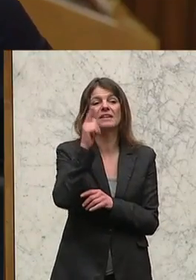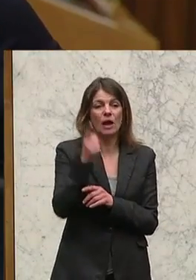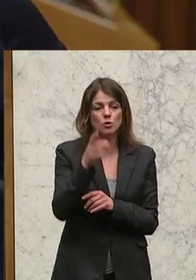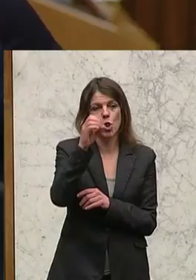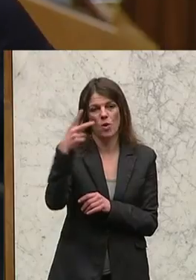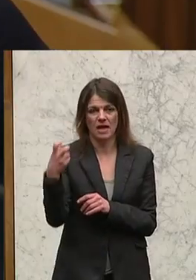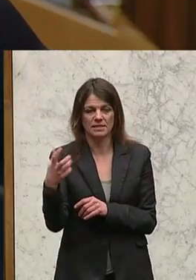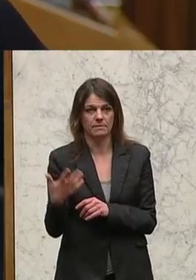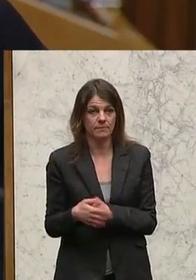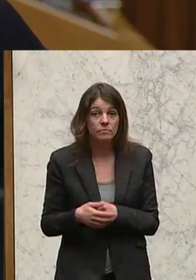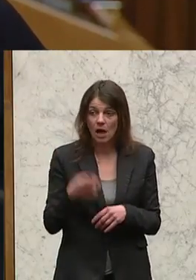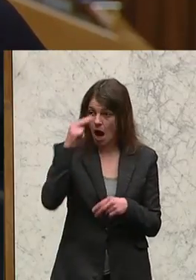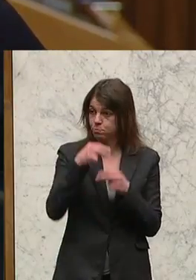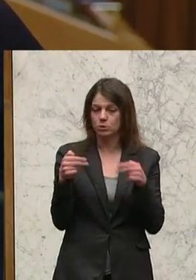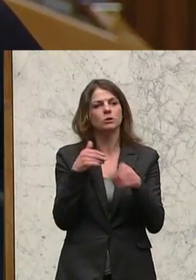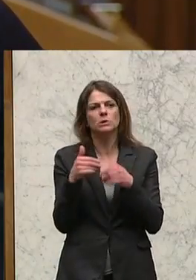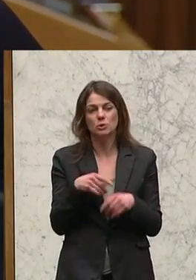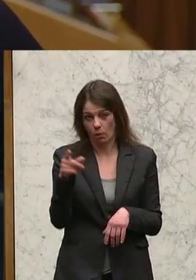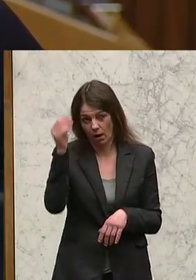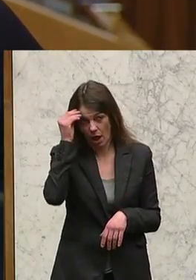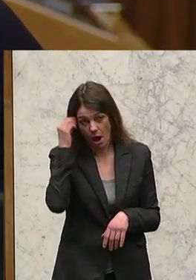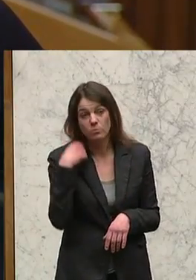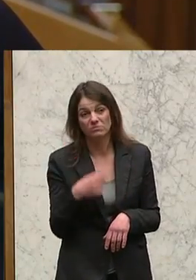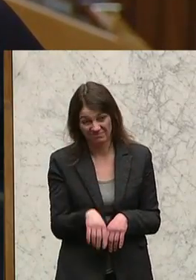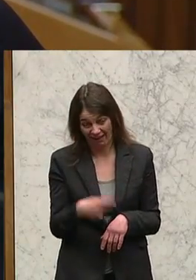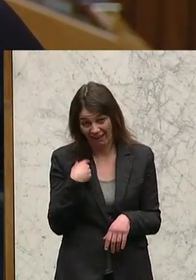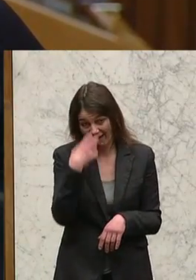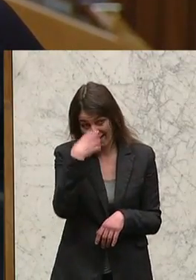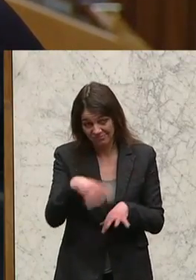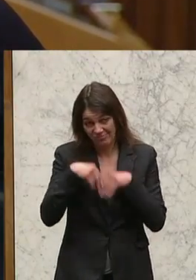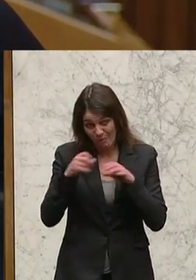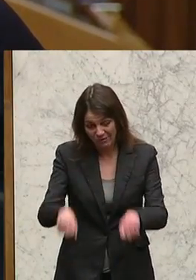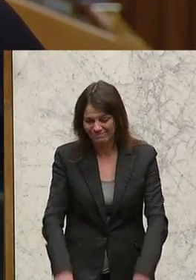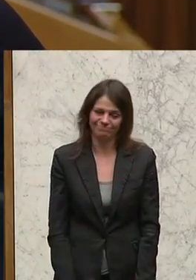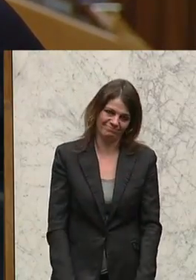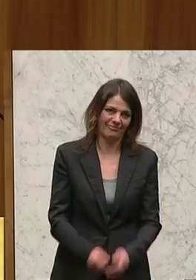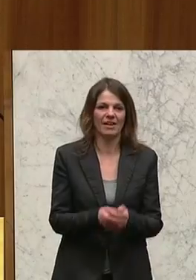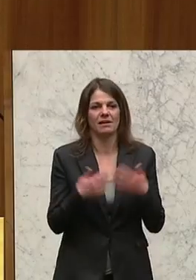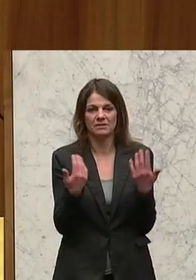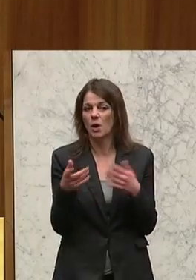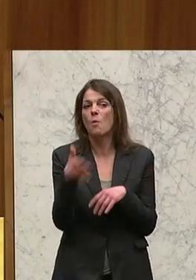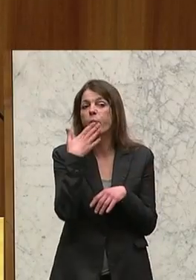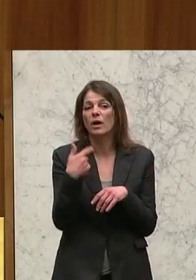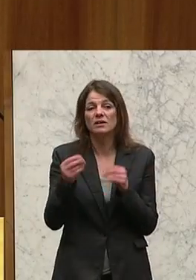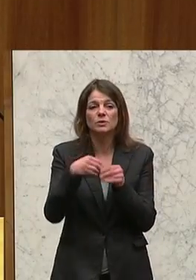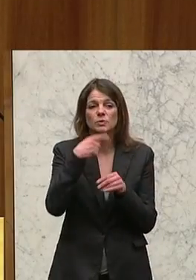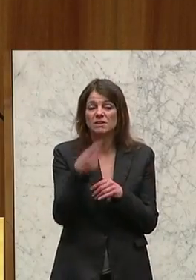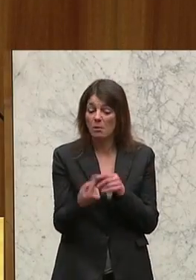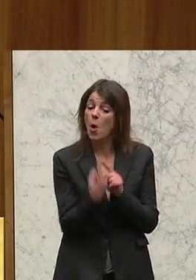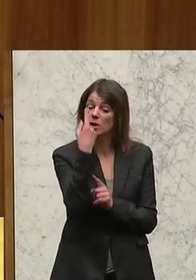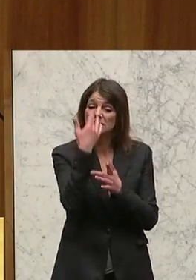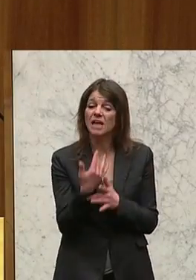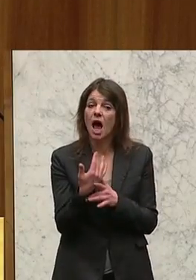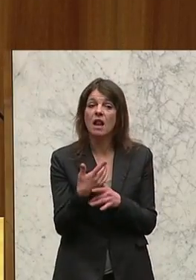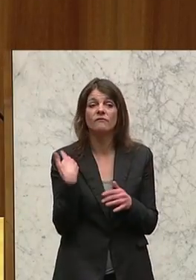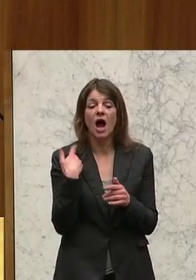36.030, Herr Bundesminister. Und Sie glauben, dass wir das für bare Münze nehmen können? Sie haben nicht erwähnt in dieser Höchstzahl,